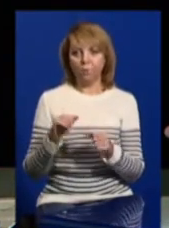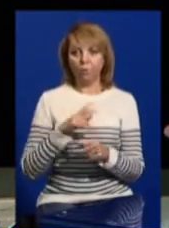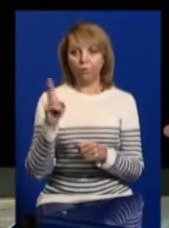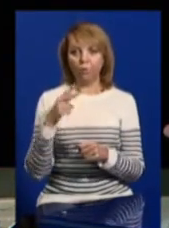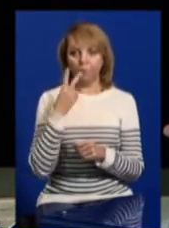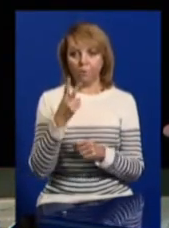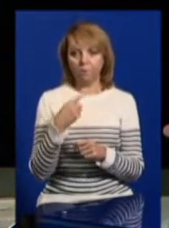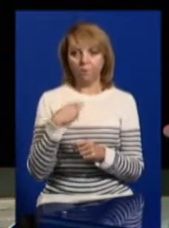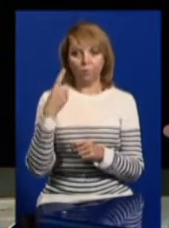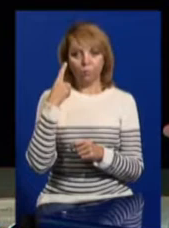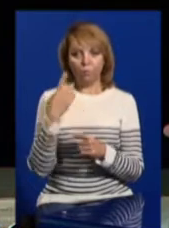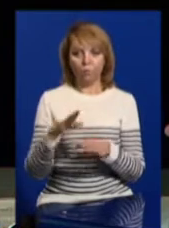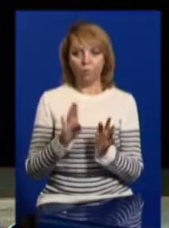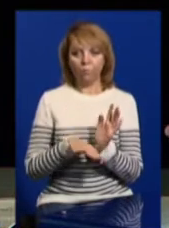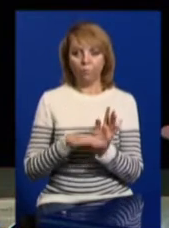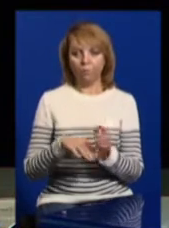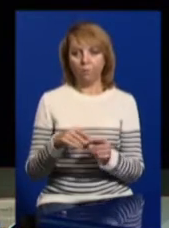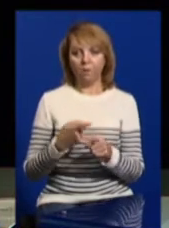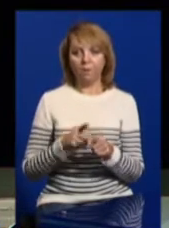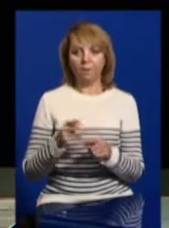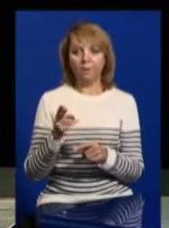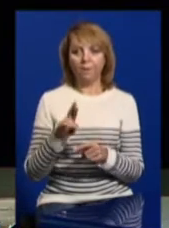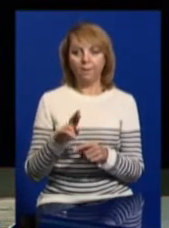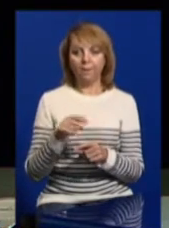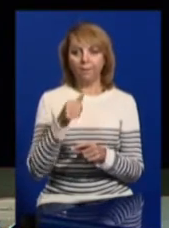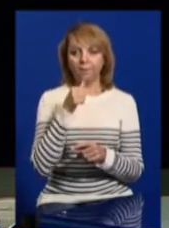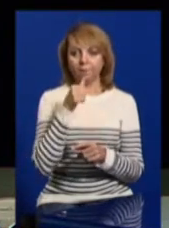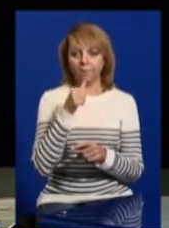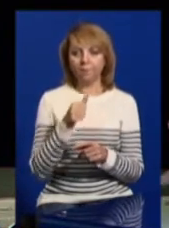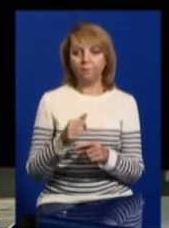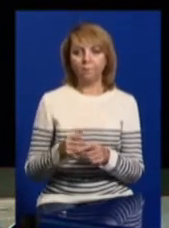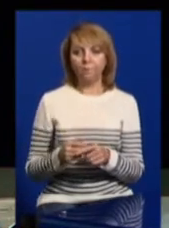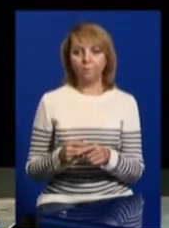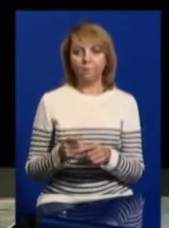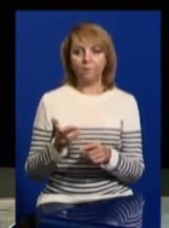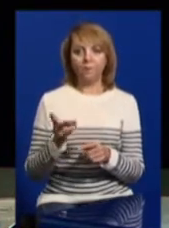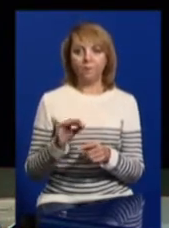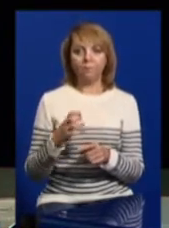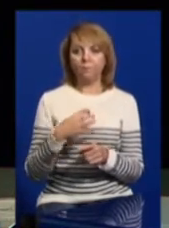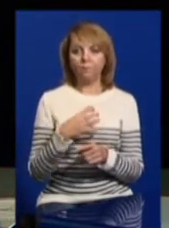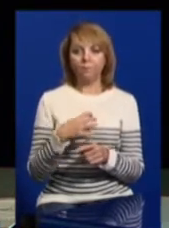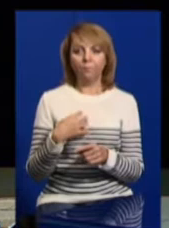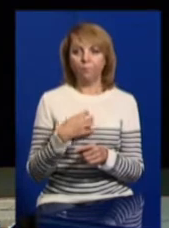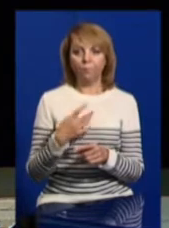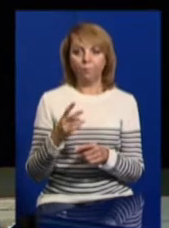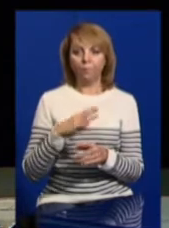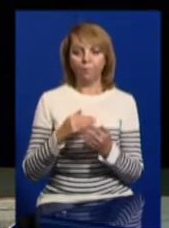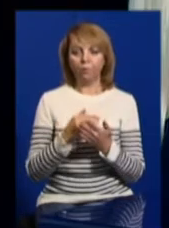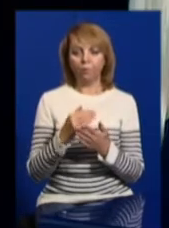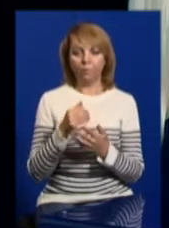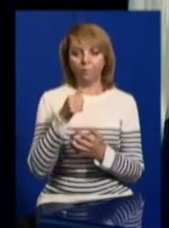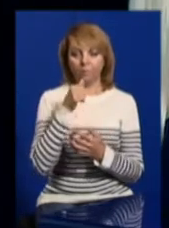дивляться, але я думаю, що це вже очевидно. Ну, тут для експертів не треба бути висококваліфікованим. Ми можемо